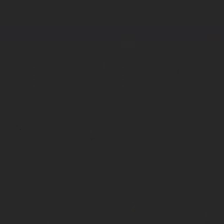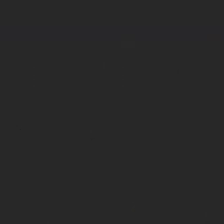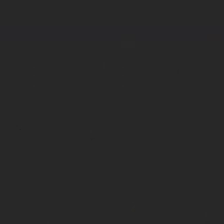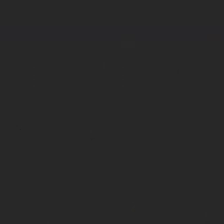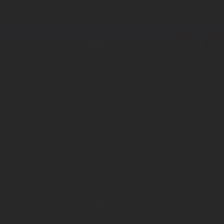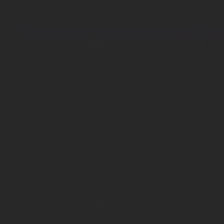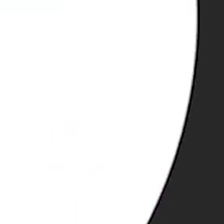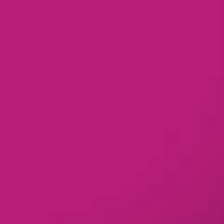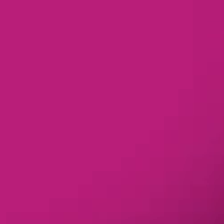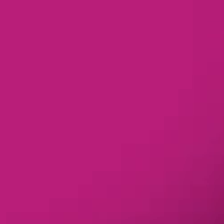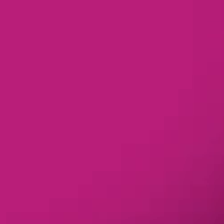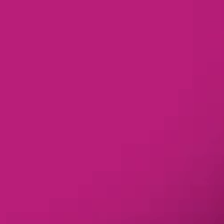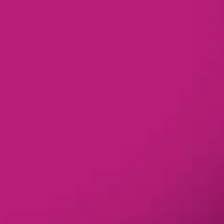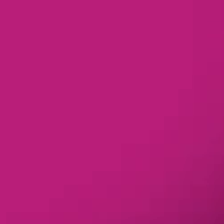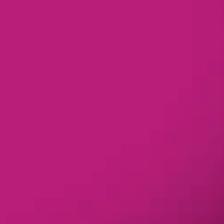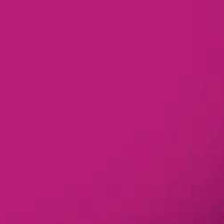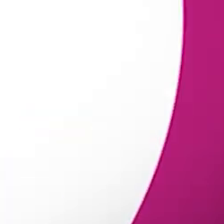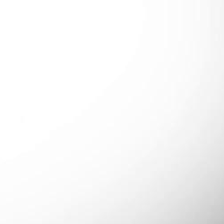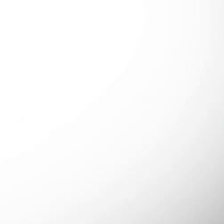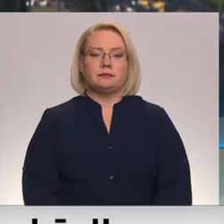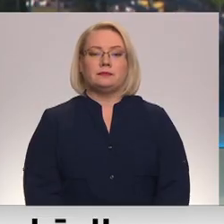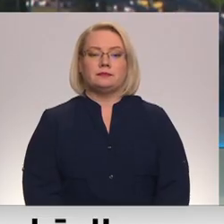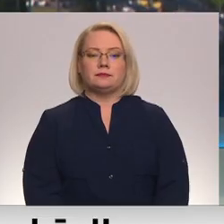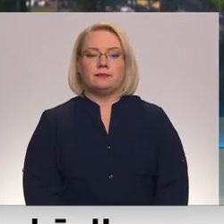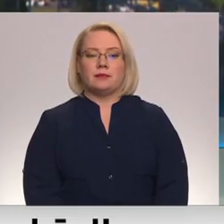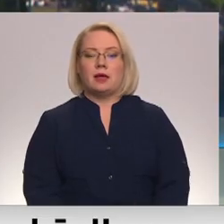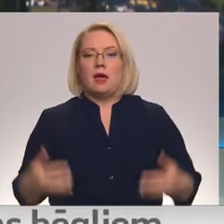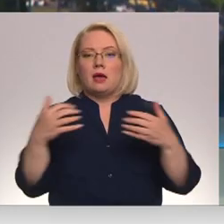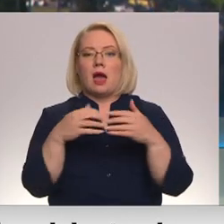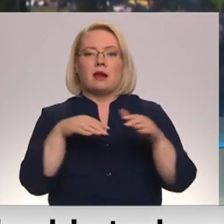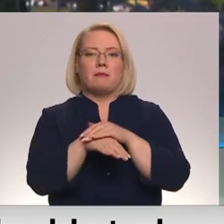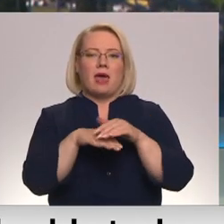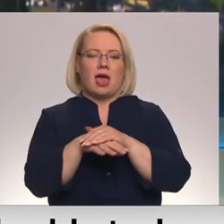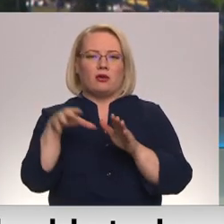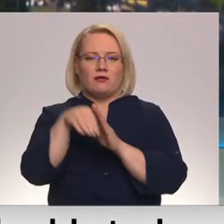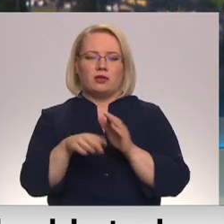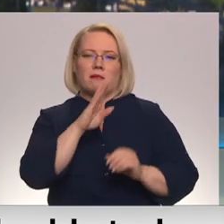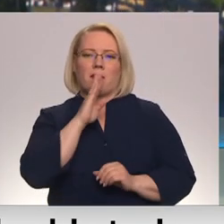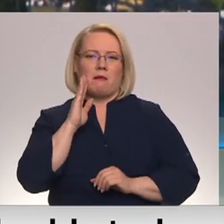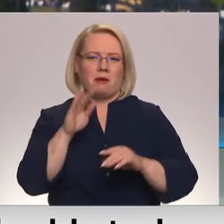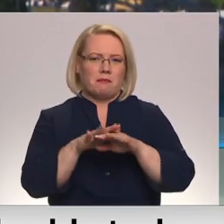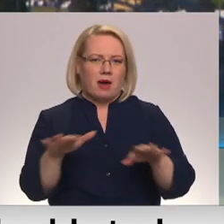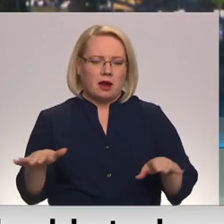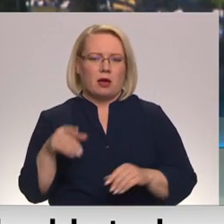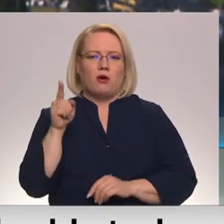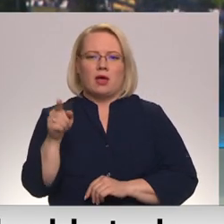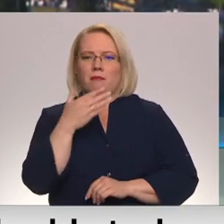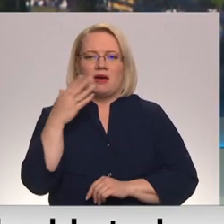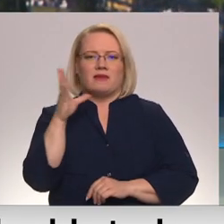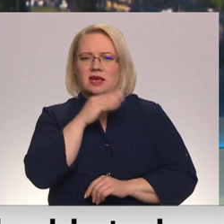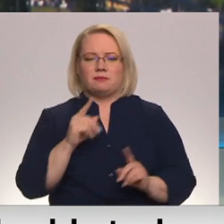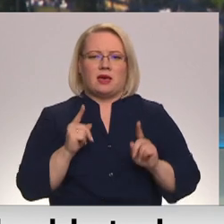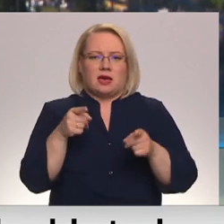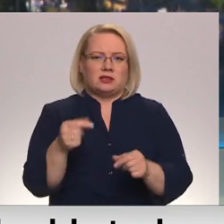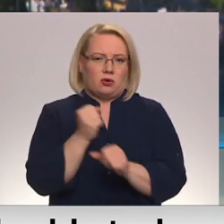Re, viss ēters ir te! Kara bēgļu vidū lielākoties ir mātes ar bērniem, kurām nav iespēja iekārtoties darbā,